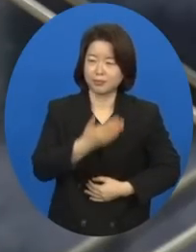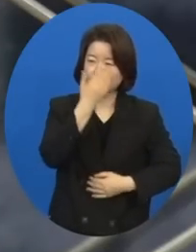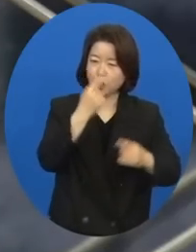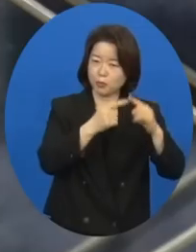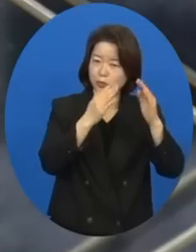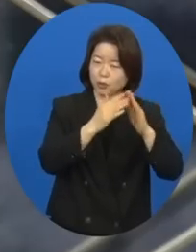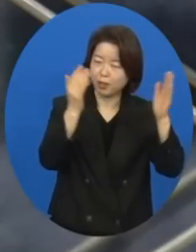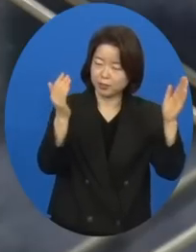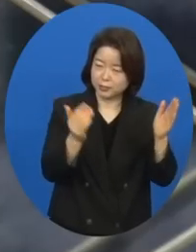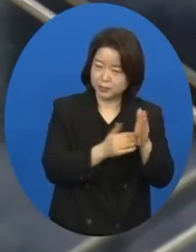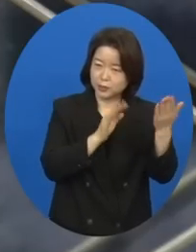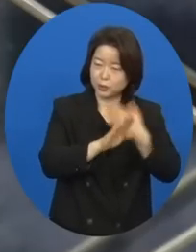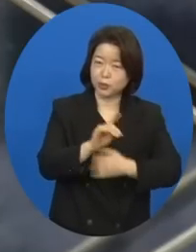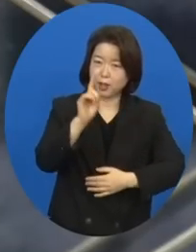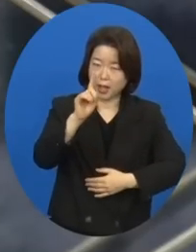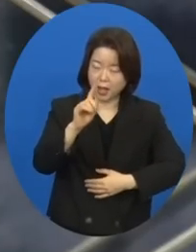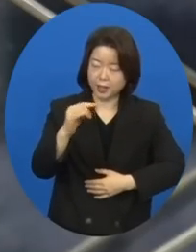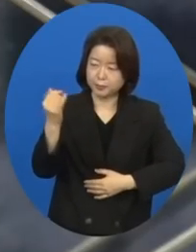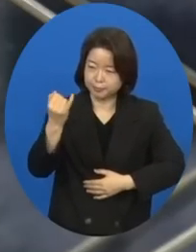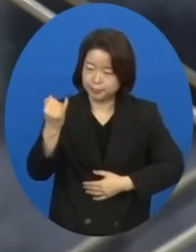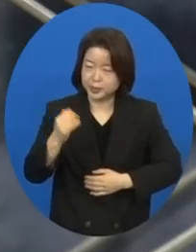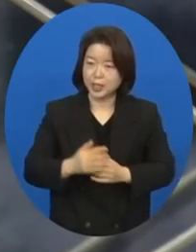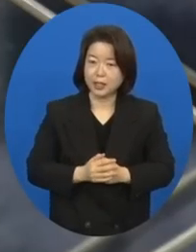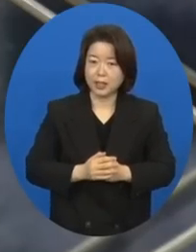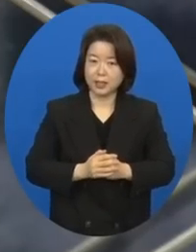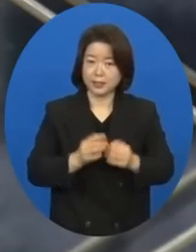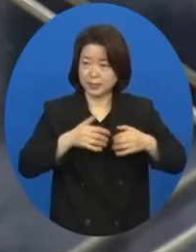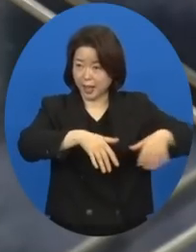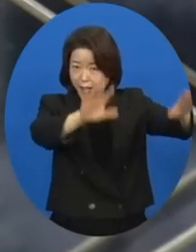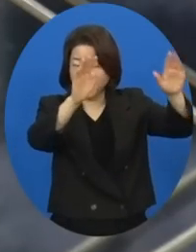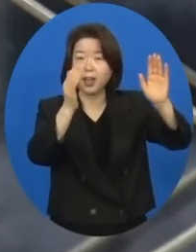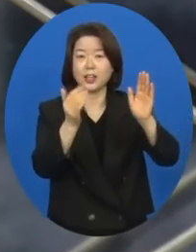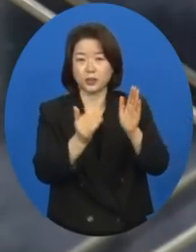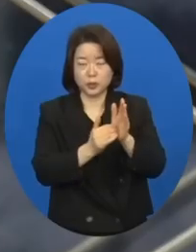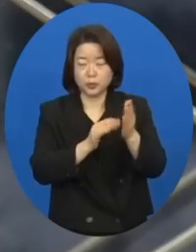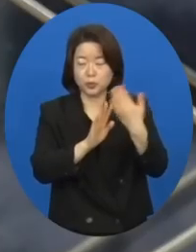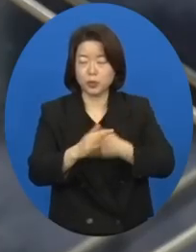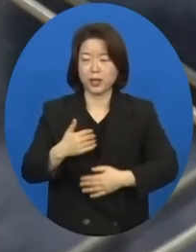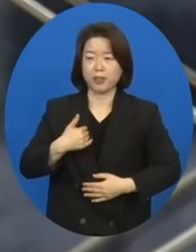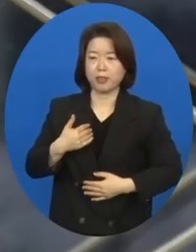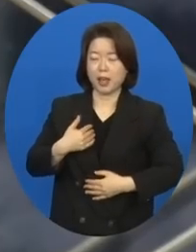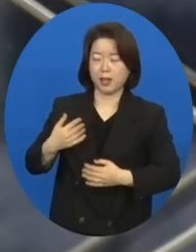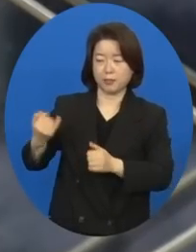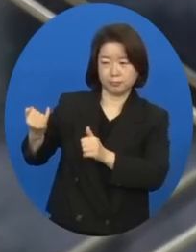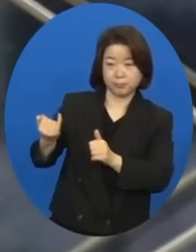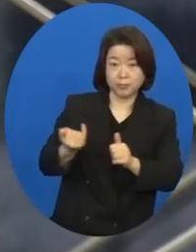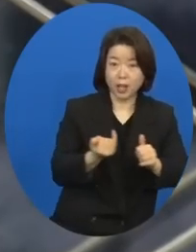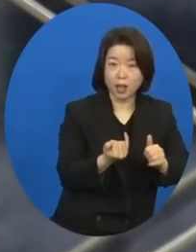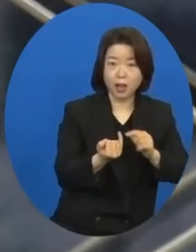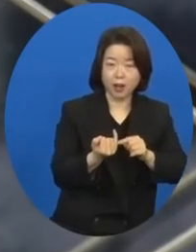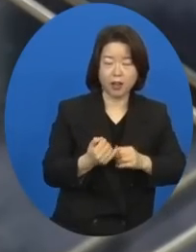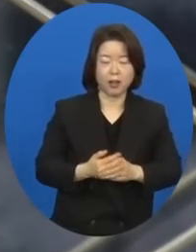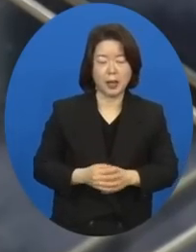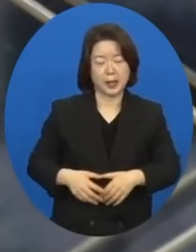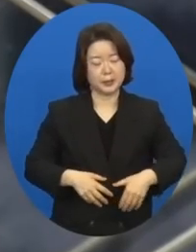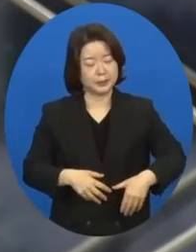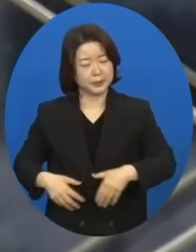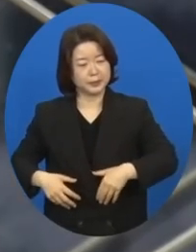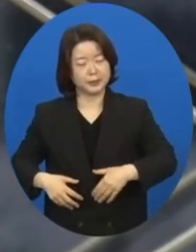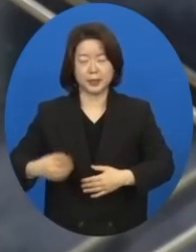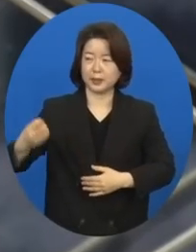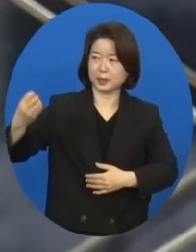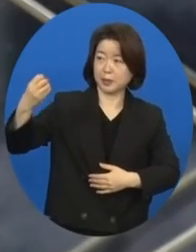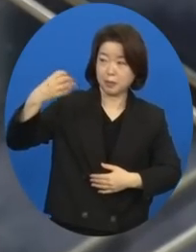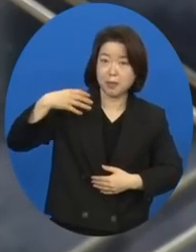지체가 성도들이 다 나갈 때까지 기다렸다가 제가 나갈 때 저를 따라오더니 머뭇거리면서 이런